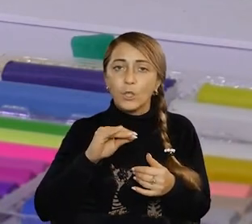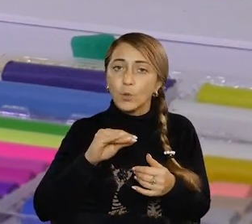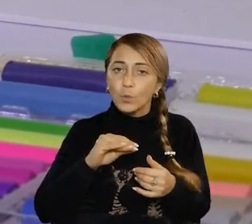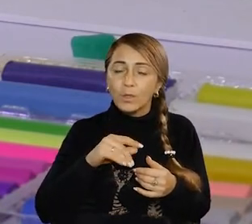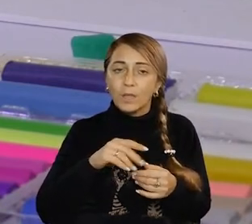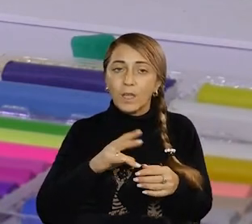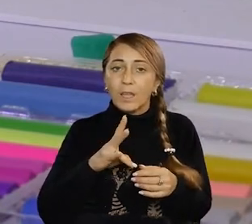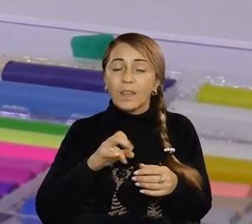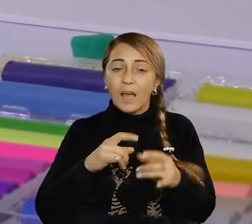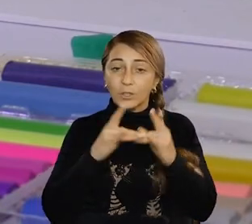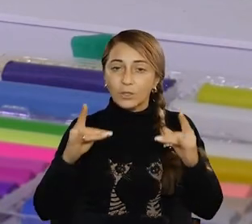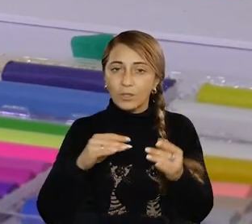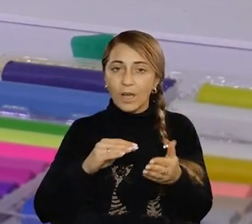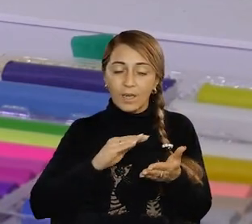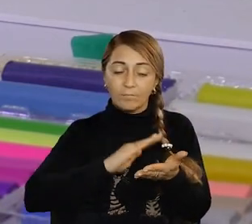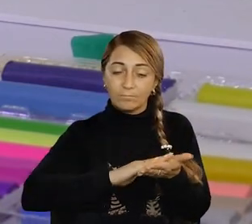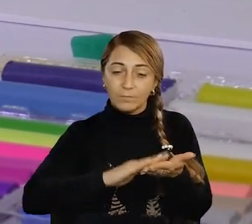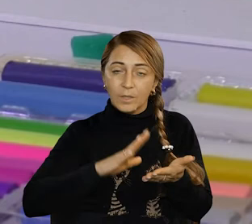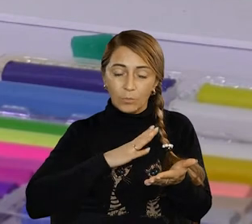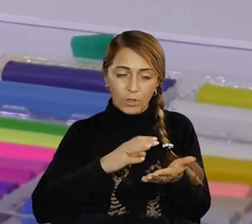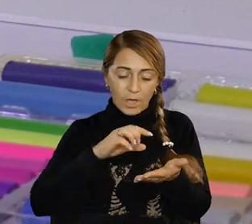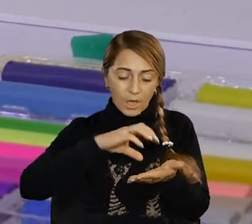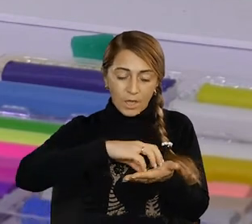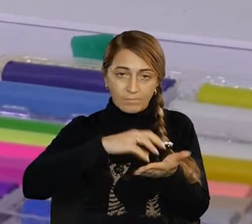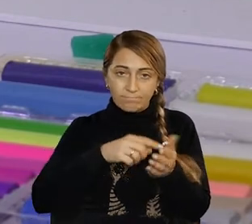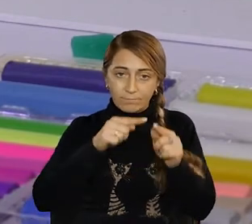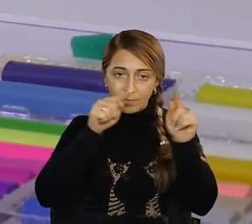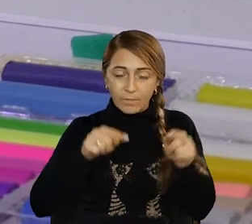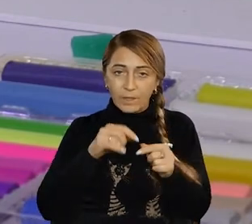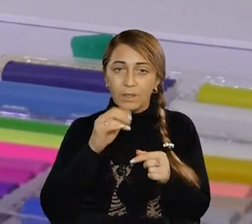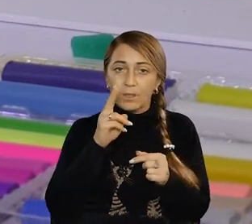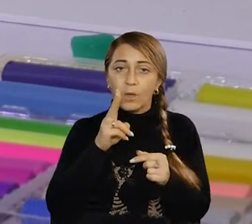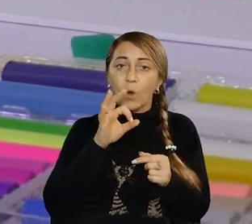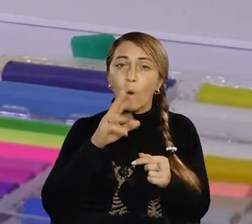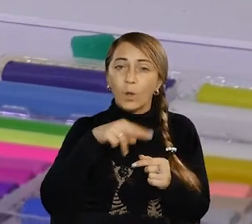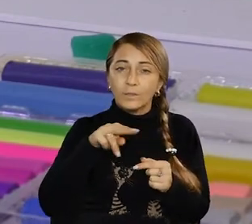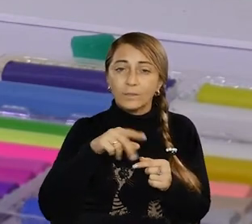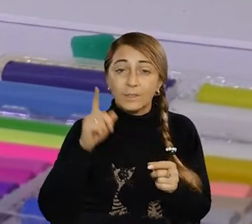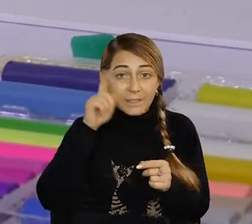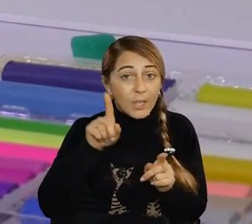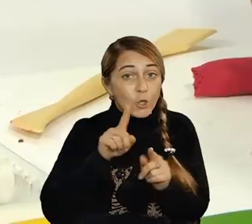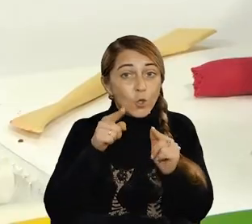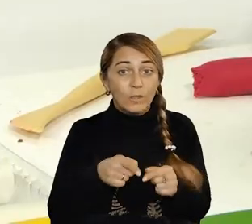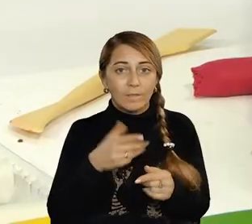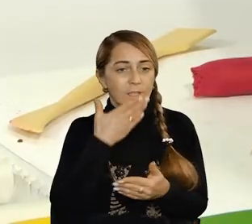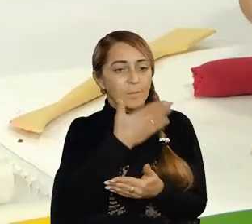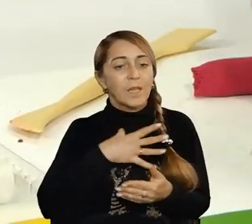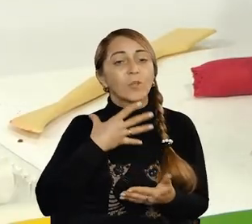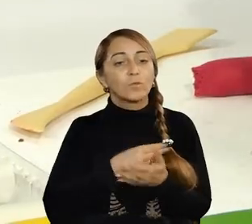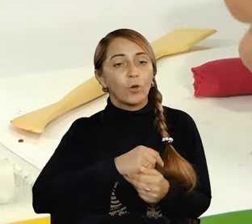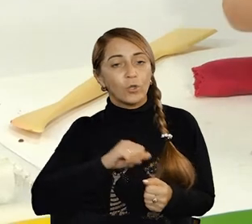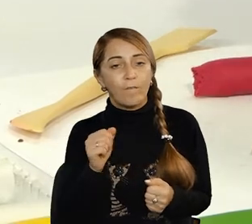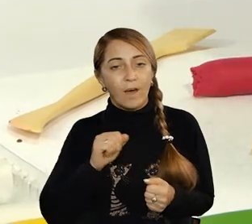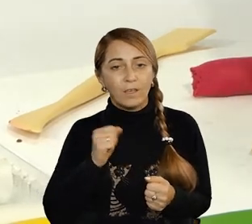На столах піцерії були наклеєні квадратні QR-коди. «Знаєш, що це?» – запитала вона у свого